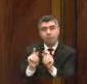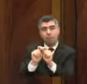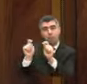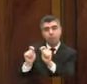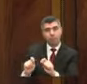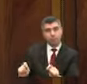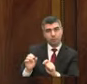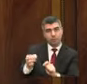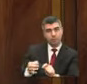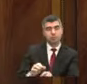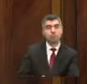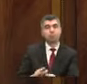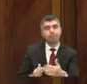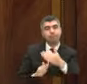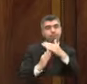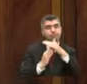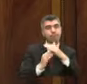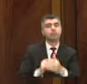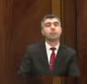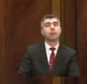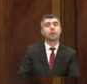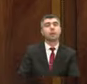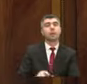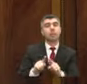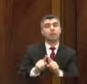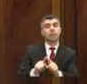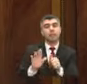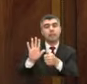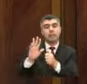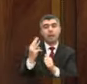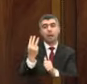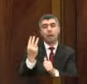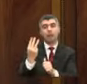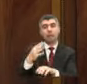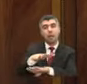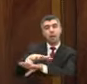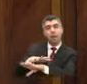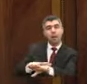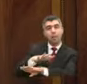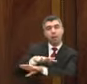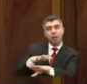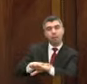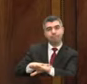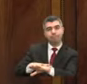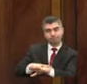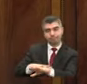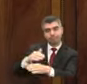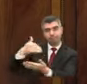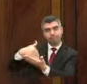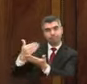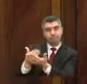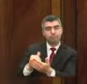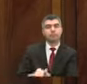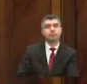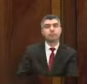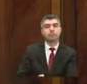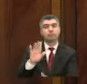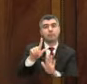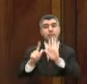محدود، موزعة على أكثر من 36 إقليم أو عمالة. وقد تم إحداث 17